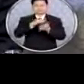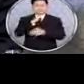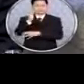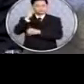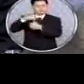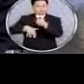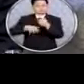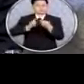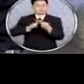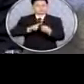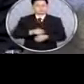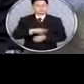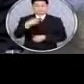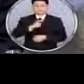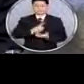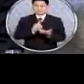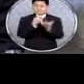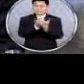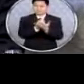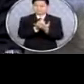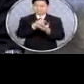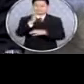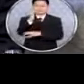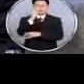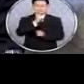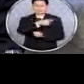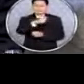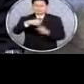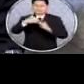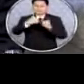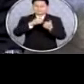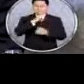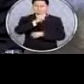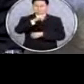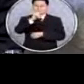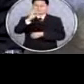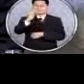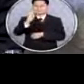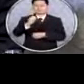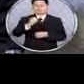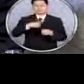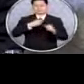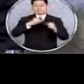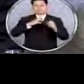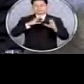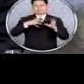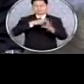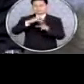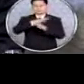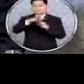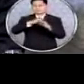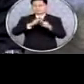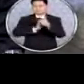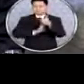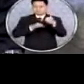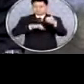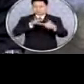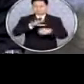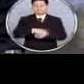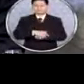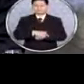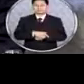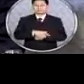也有机会加入了政府采购协定，这是 WTO 的相关的单位，那 APEC 虽然不是